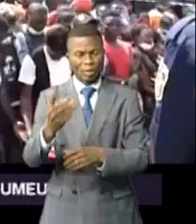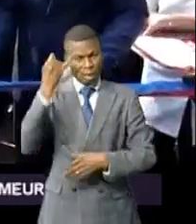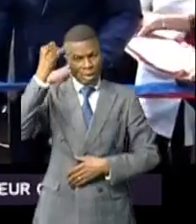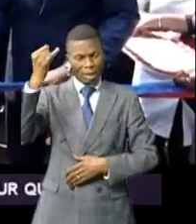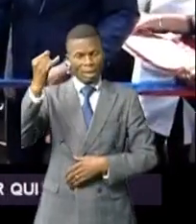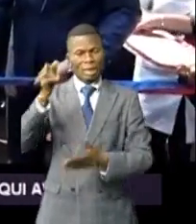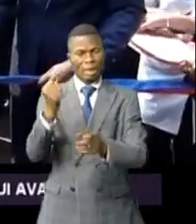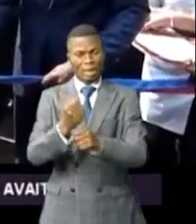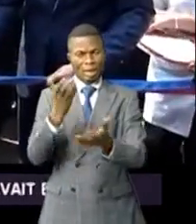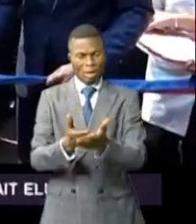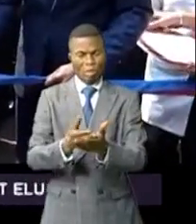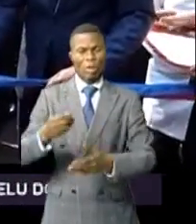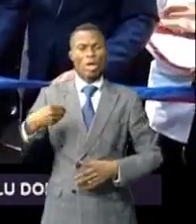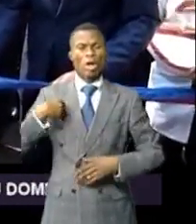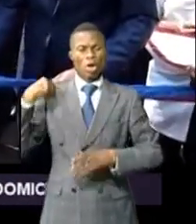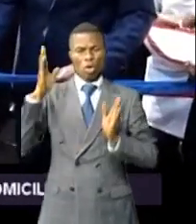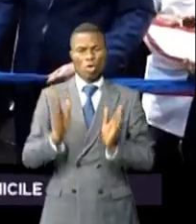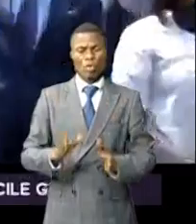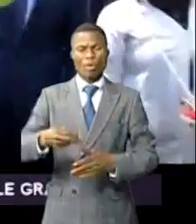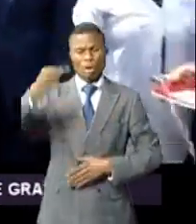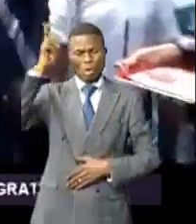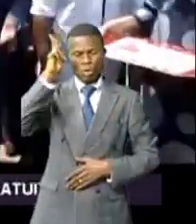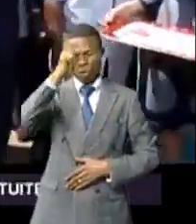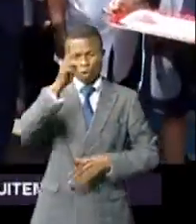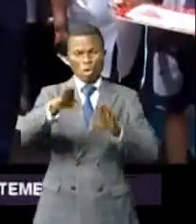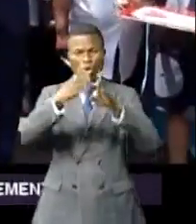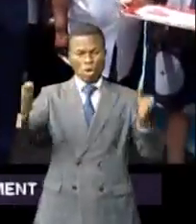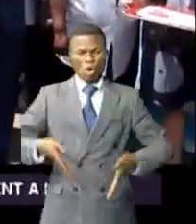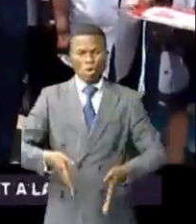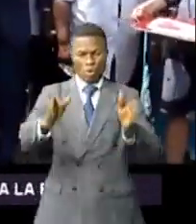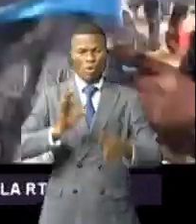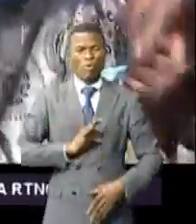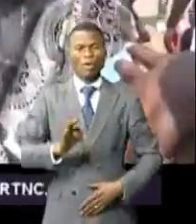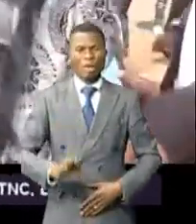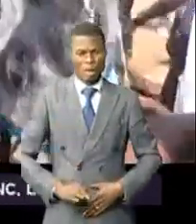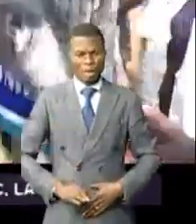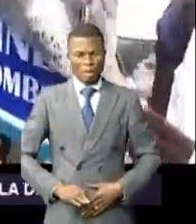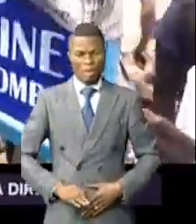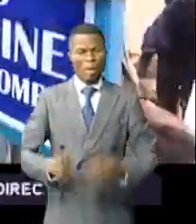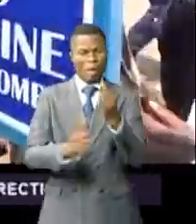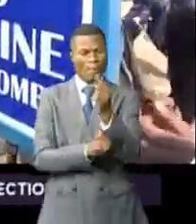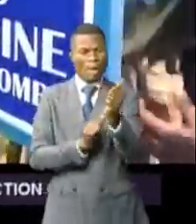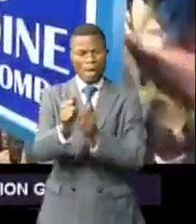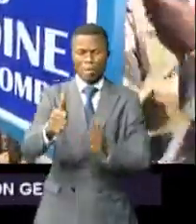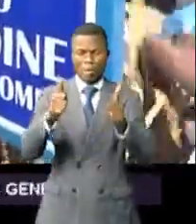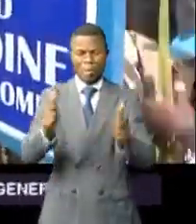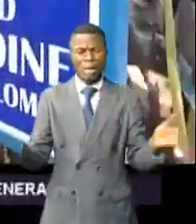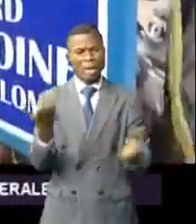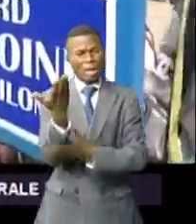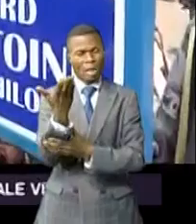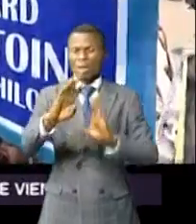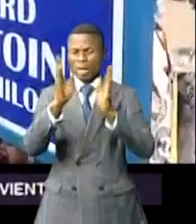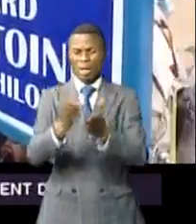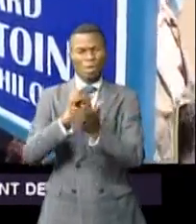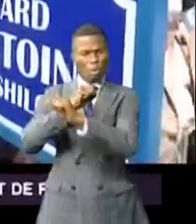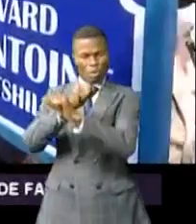des travaux et gouverneur du Haut-Katanga a rouvert le boulevard Félix-Antoine Tshisekedi à la circulation, exhortant la population à